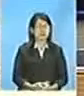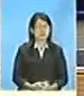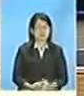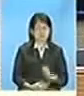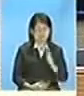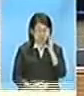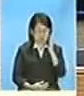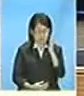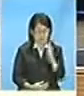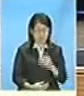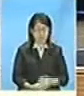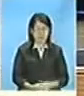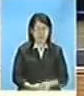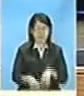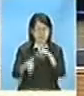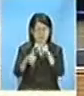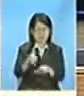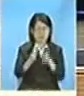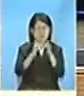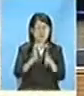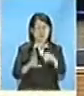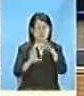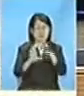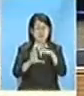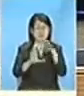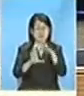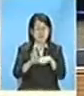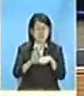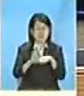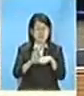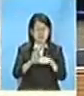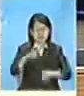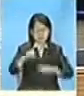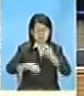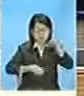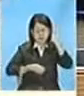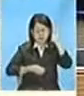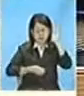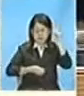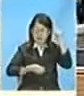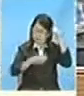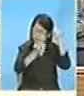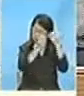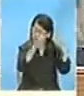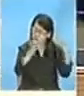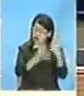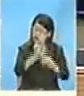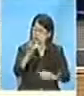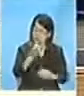่อไปจะเป็นการแสดงวิสัยทัศน์นะคะท่านผู้ได้รับการเสนอชื่อทั้ง7ท่านนะคะ